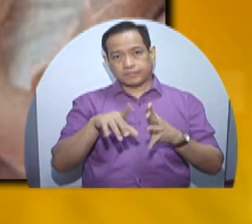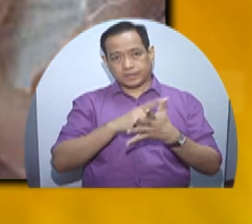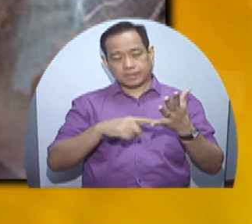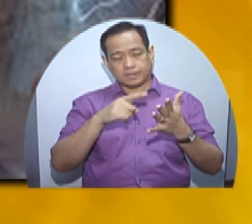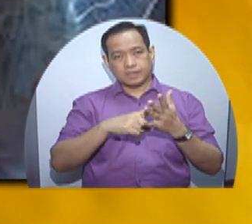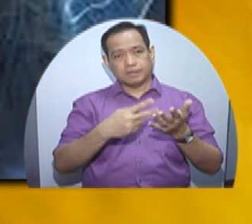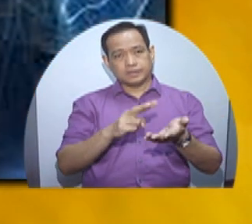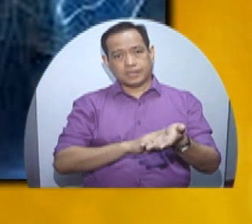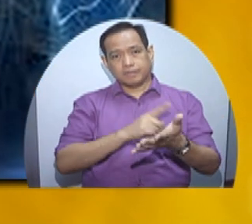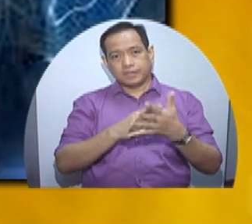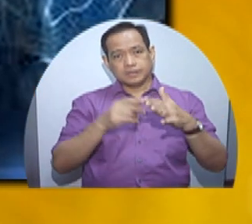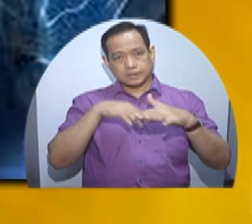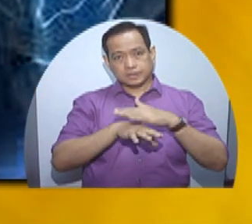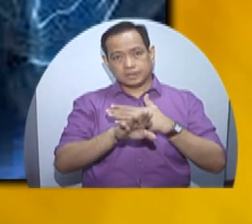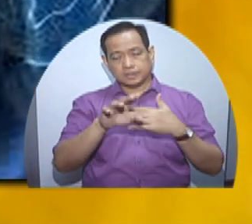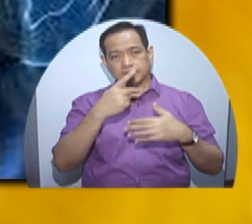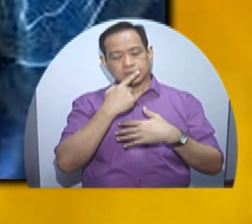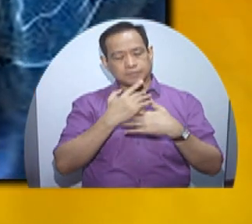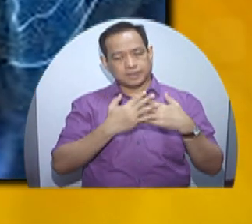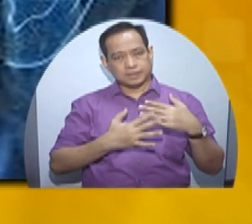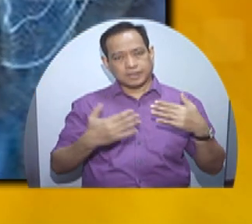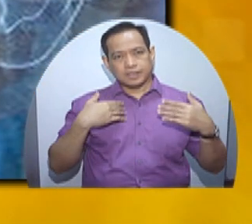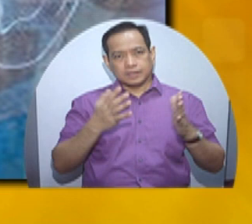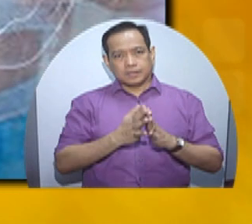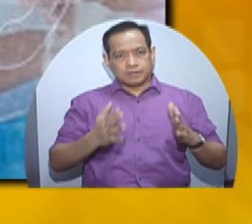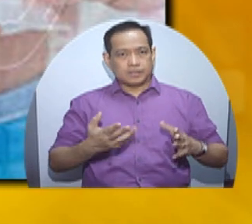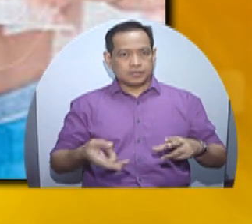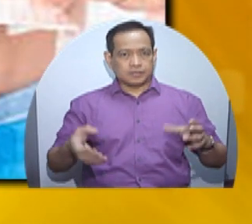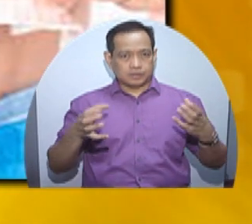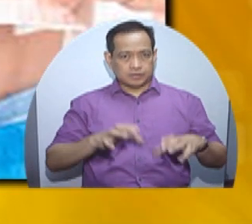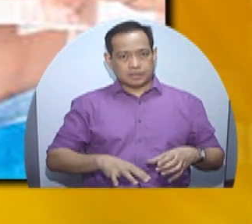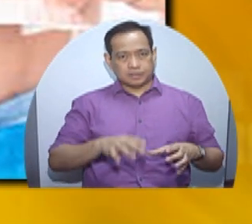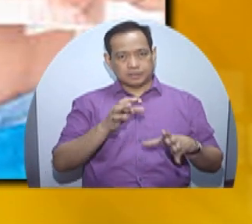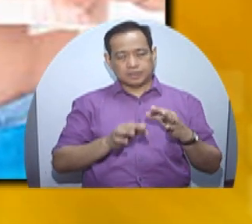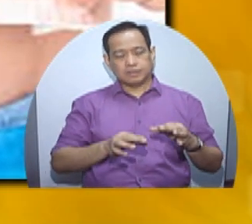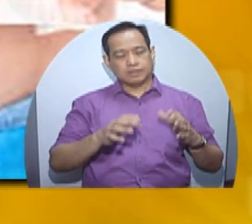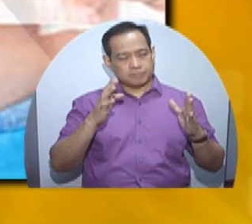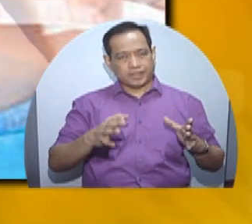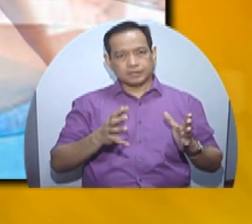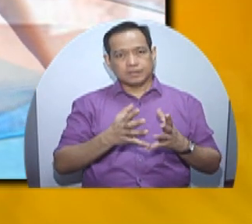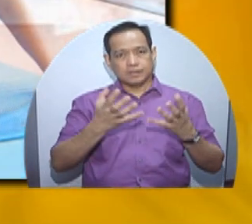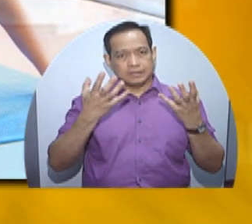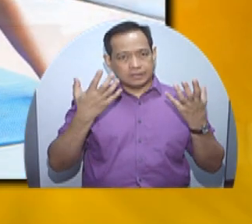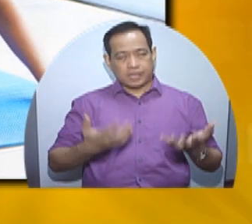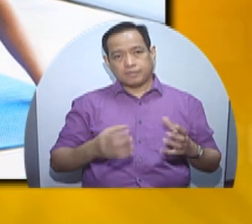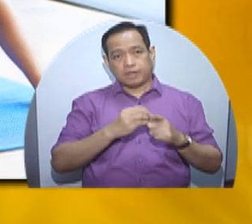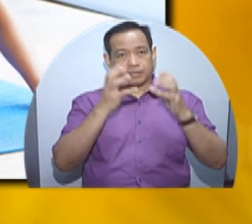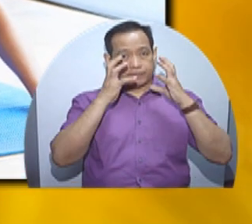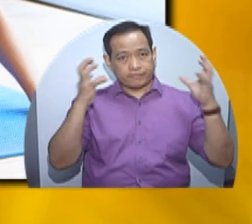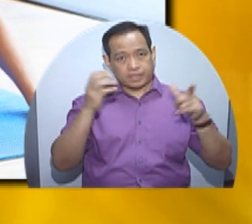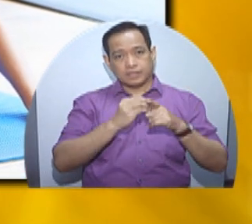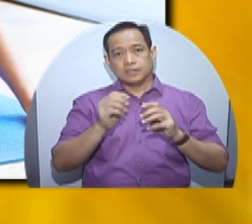dugo. Mas mataas ang chance na magka-stroke ang mga taong overweight or obese, kulang